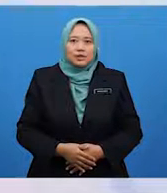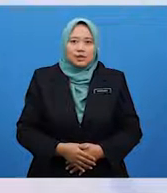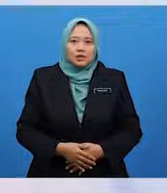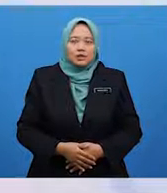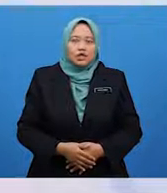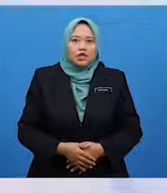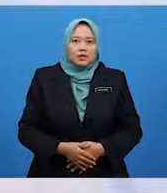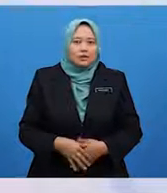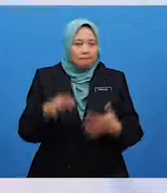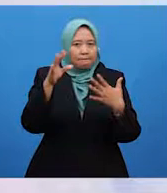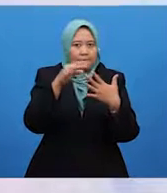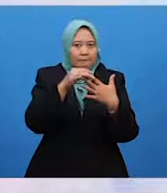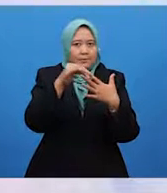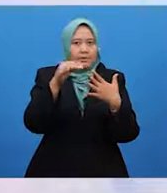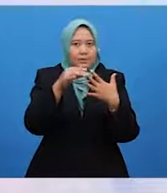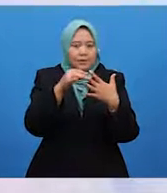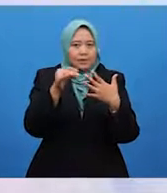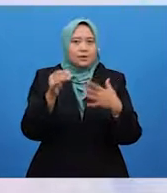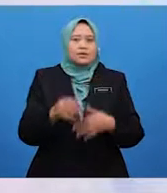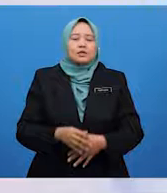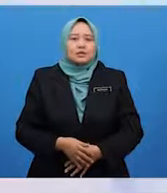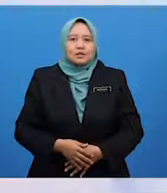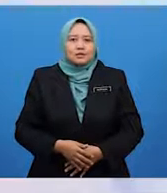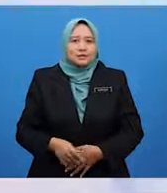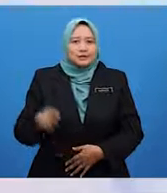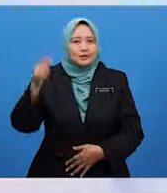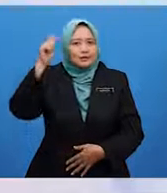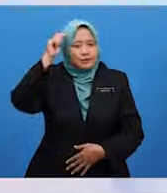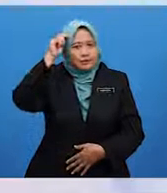yang hendak dijadikan tokoh tersebut ialah